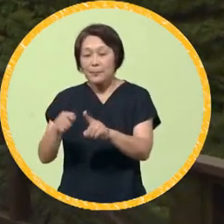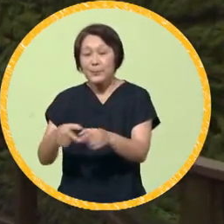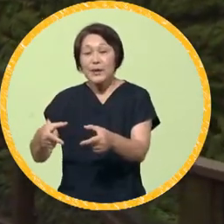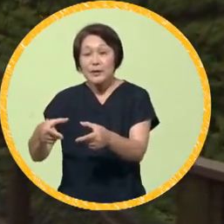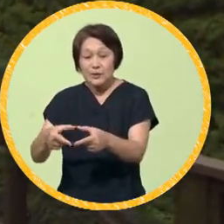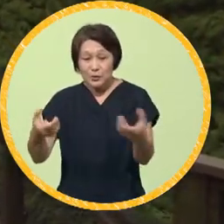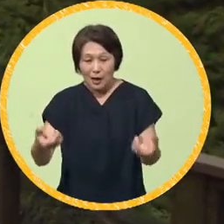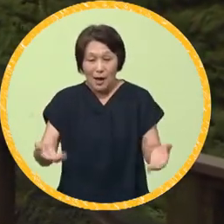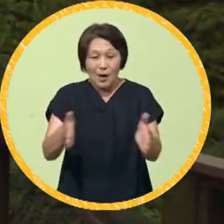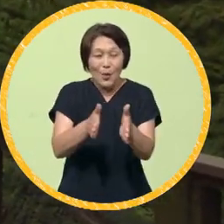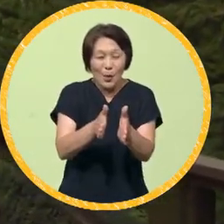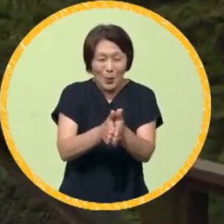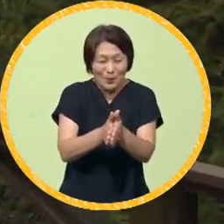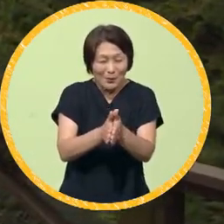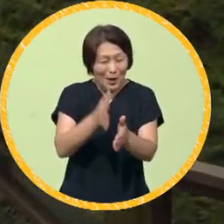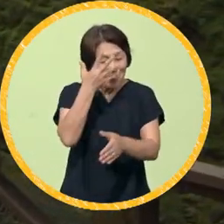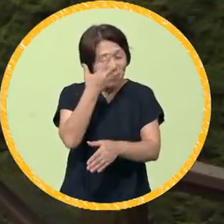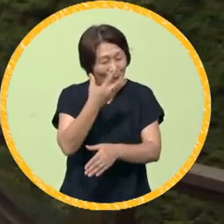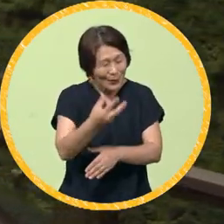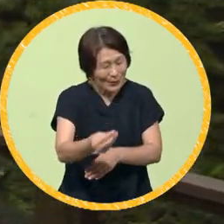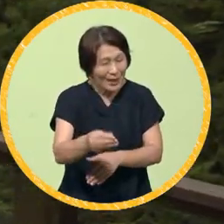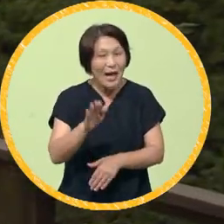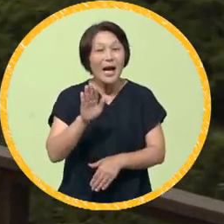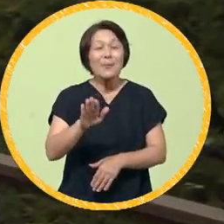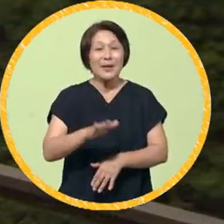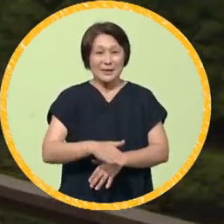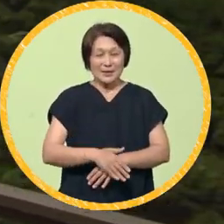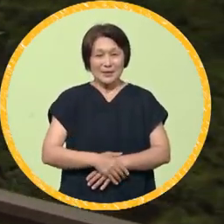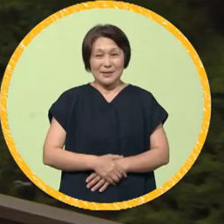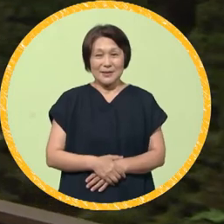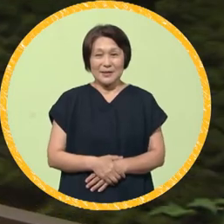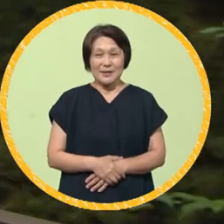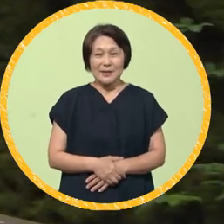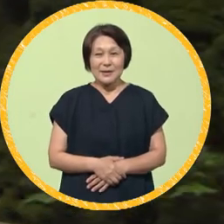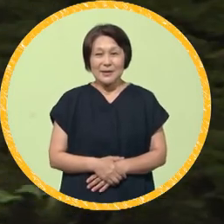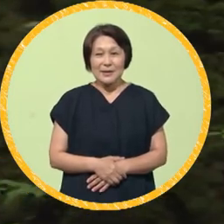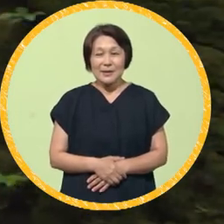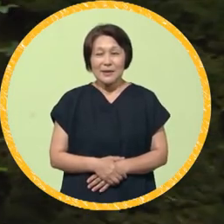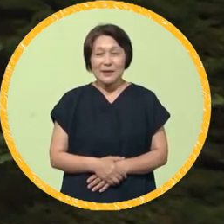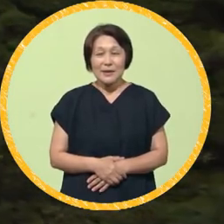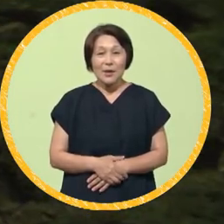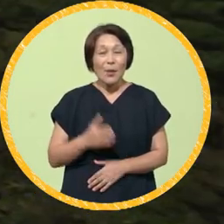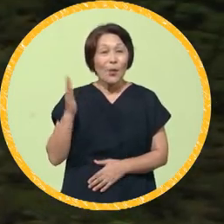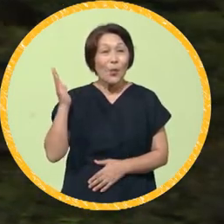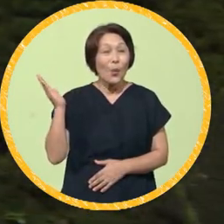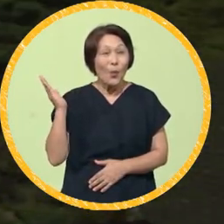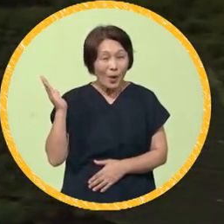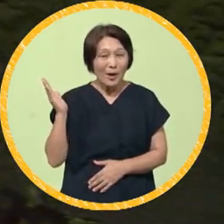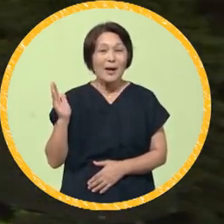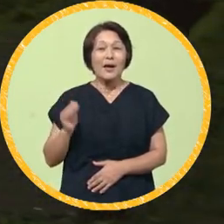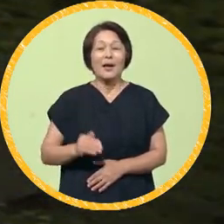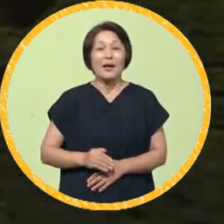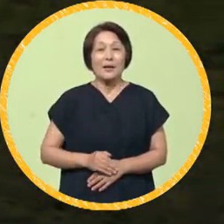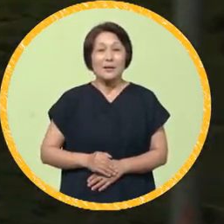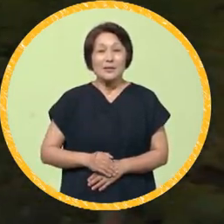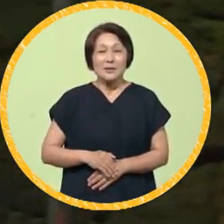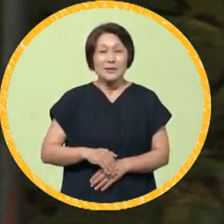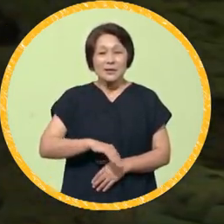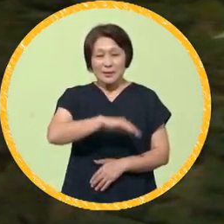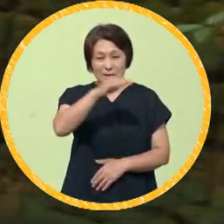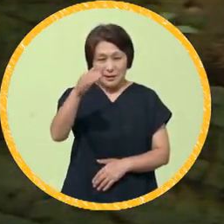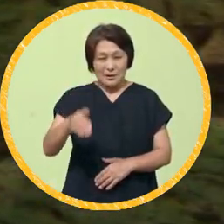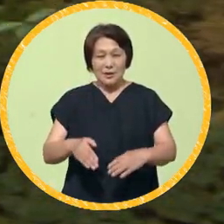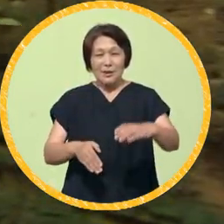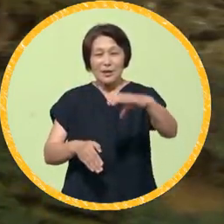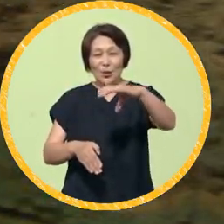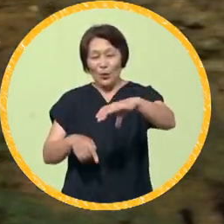力を感じますね。 魅力が溢れちゃってますね、うん、島に。 うわ、またここが。 そうなんですよ。 トンネルですか。 そうなんです、トンネル